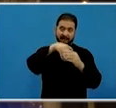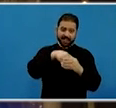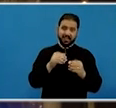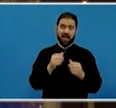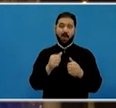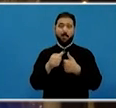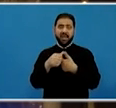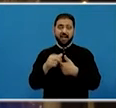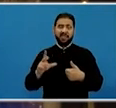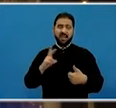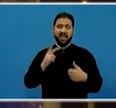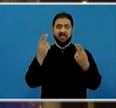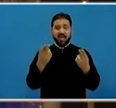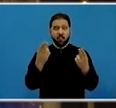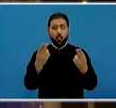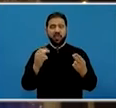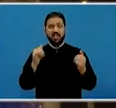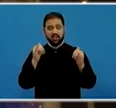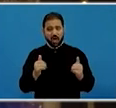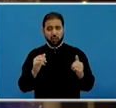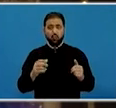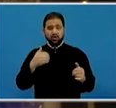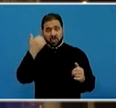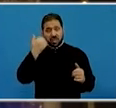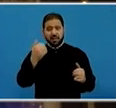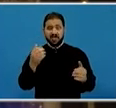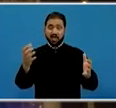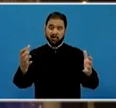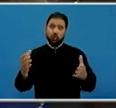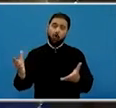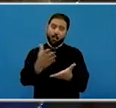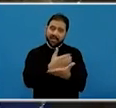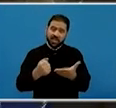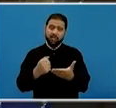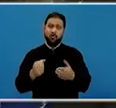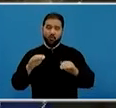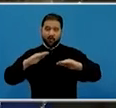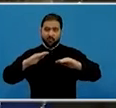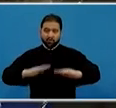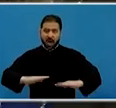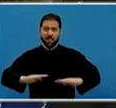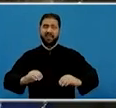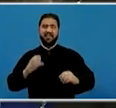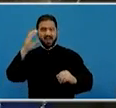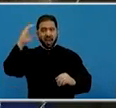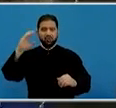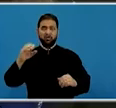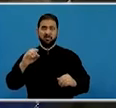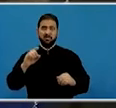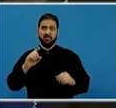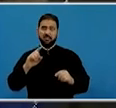când ea dobândește și un fundament creștin și poate să fie exemplară raportată la iubirea Mântuitorului nostru Iisus